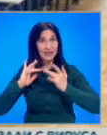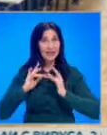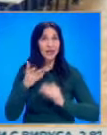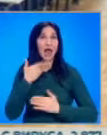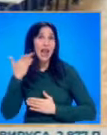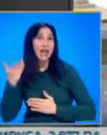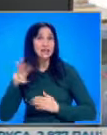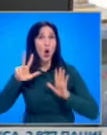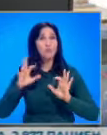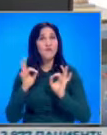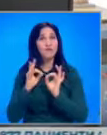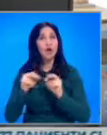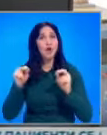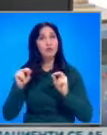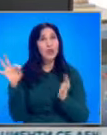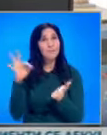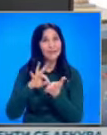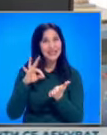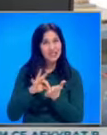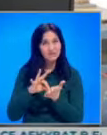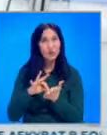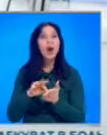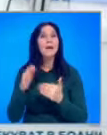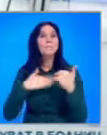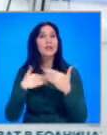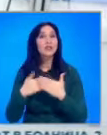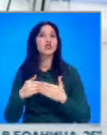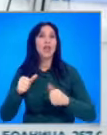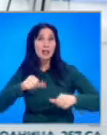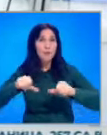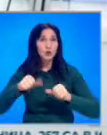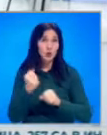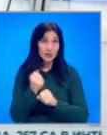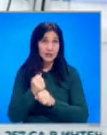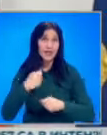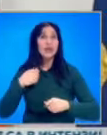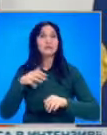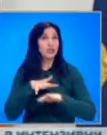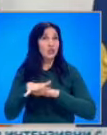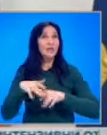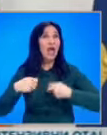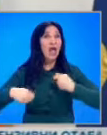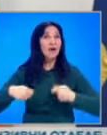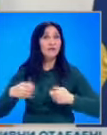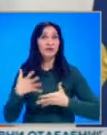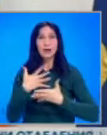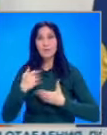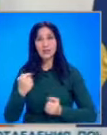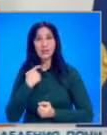февруари и обучението в присъствена форма, практически и лабораторни занятия. Системата е гъвкава. Без да